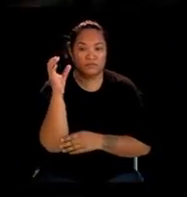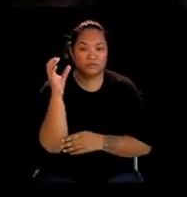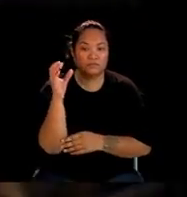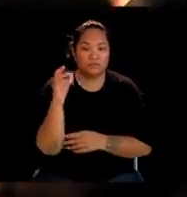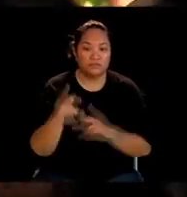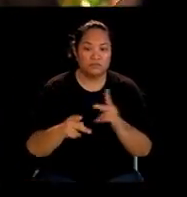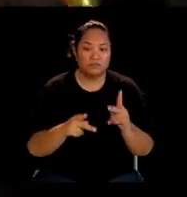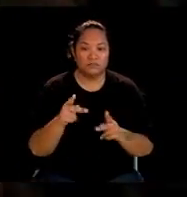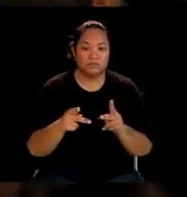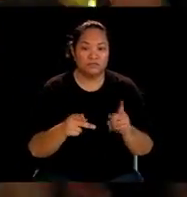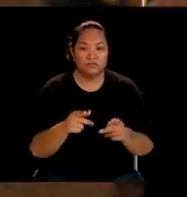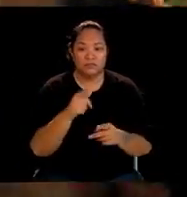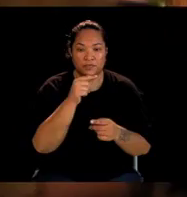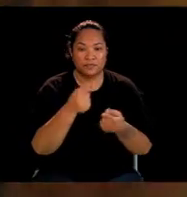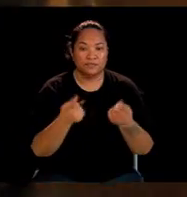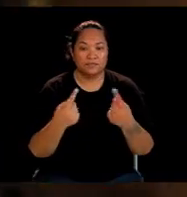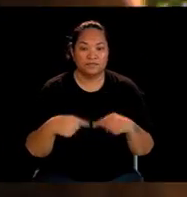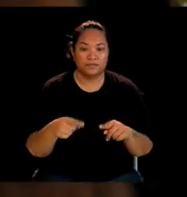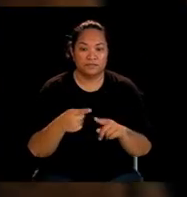manawtaw mo na.